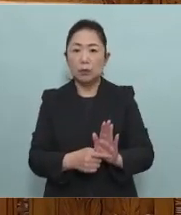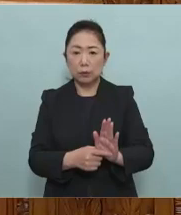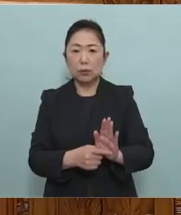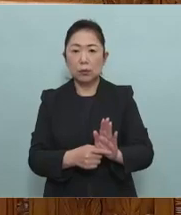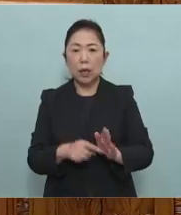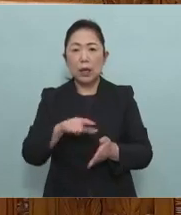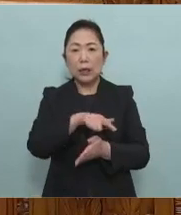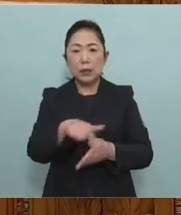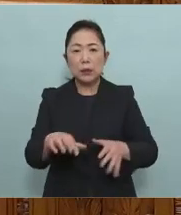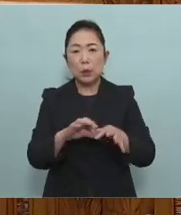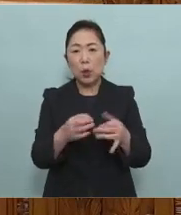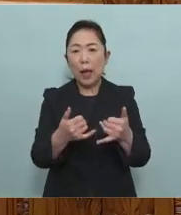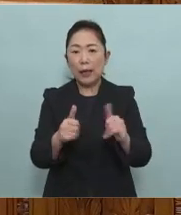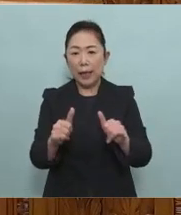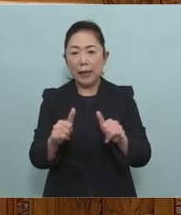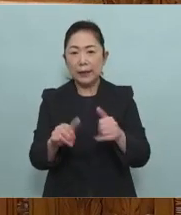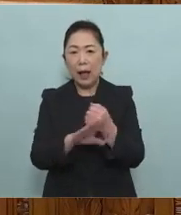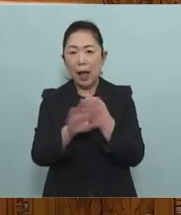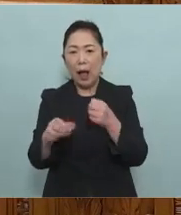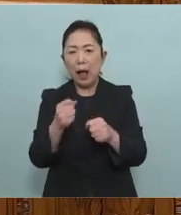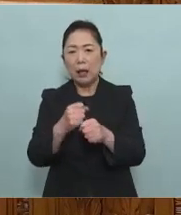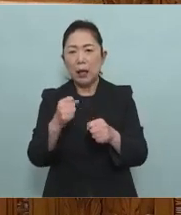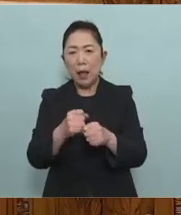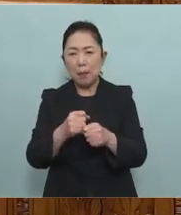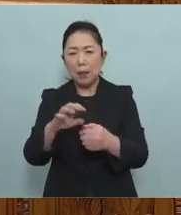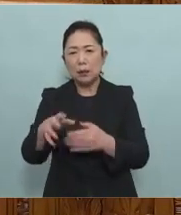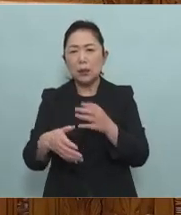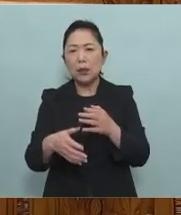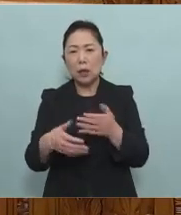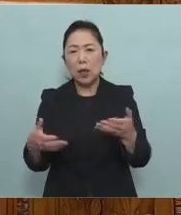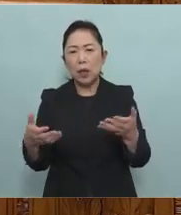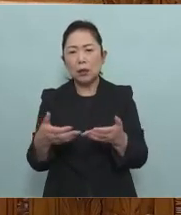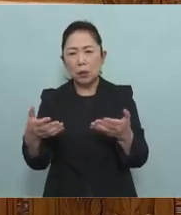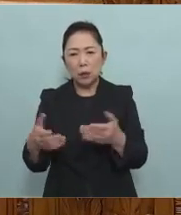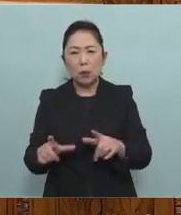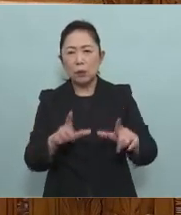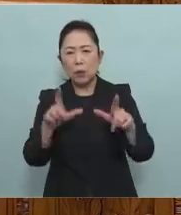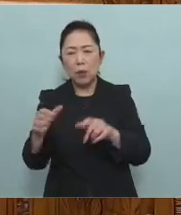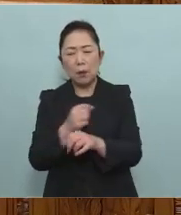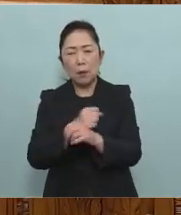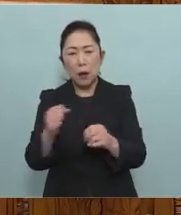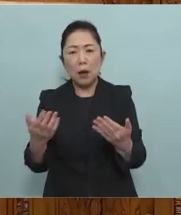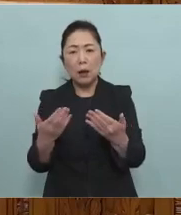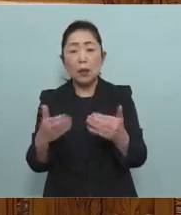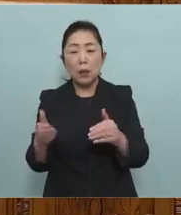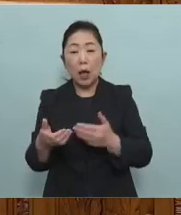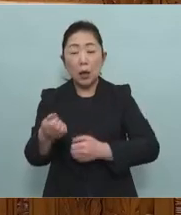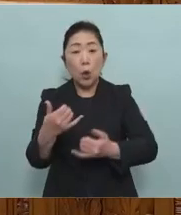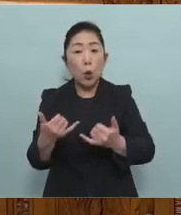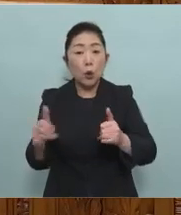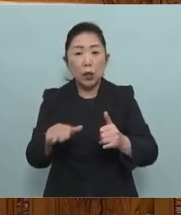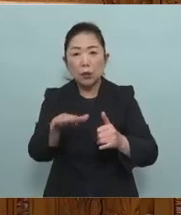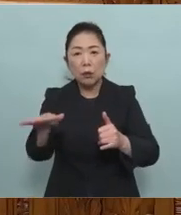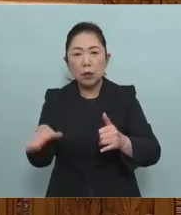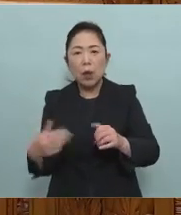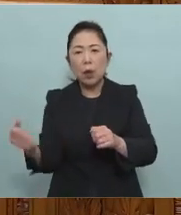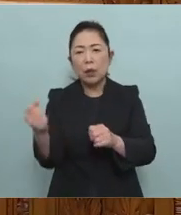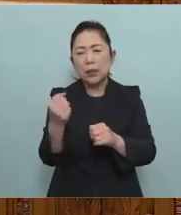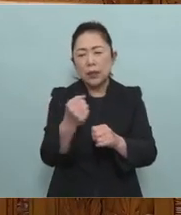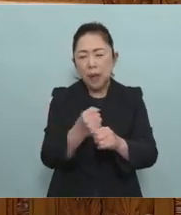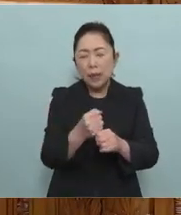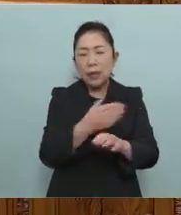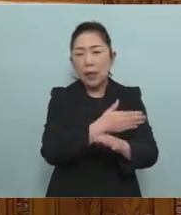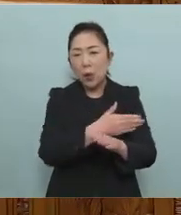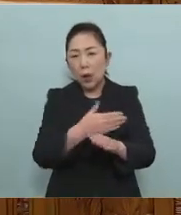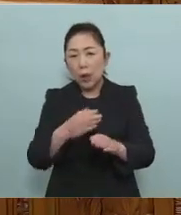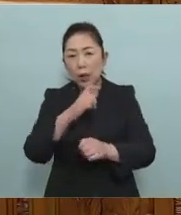地元関係者を含め、原発事故で生業を奪われた漁業関係者の方々が、どのような思いで再生への道のりを歩